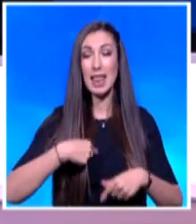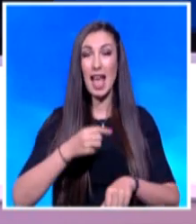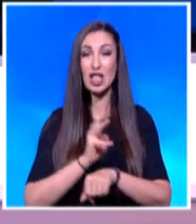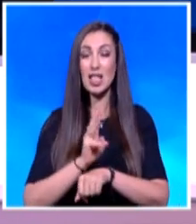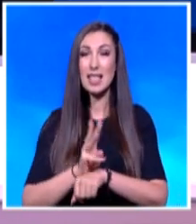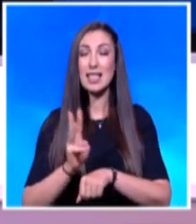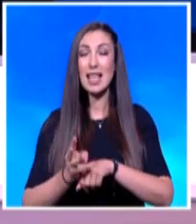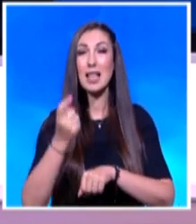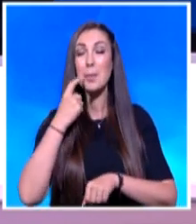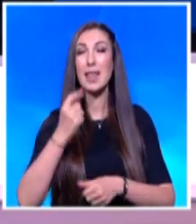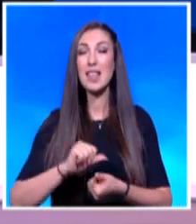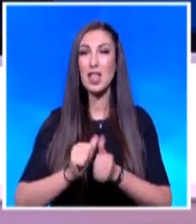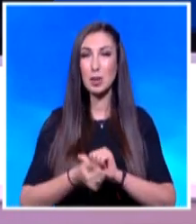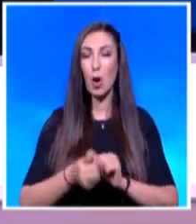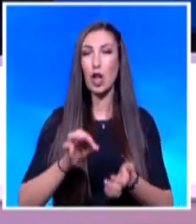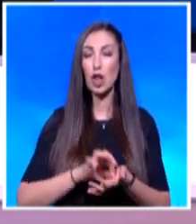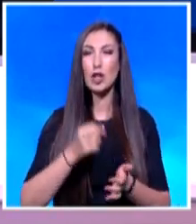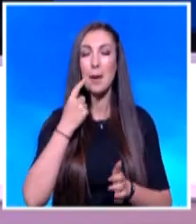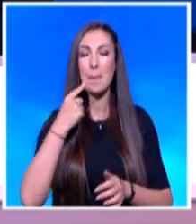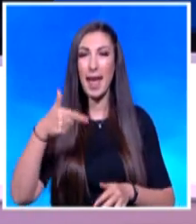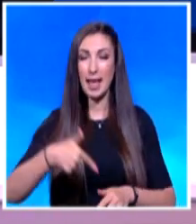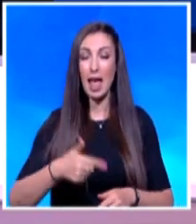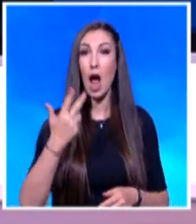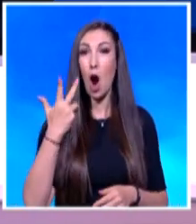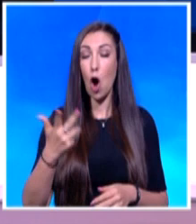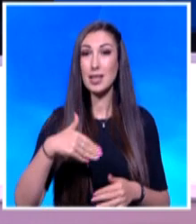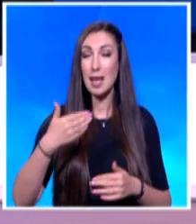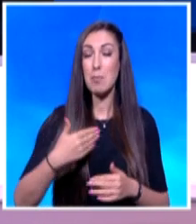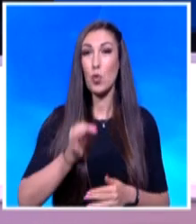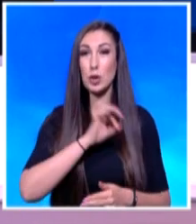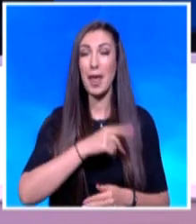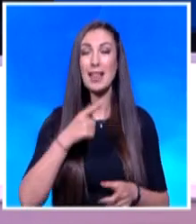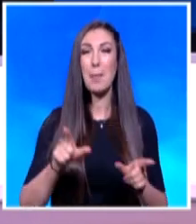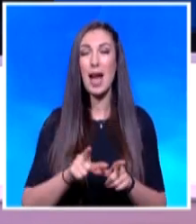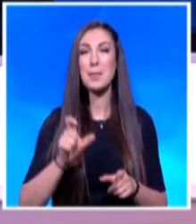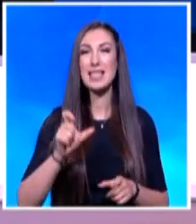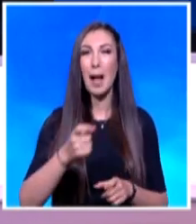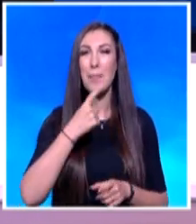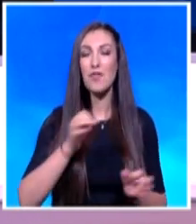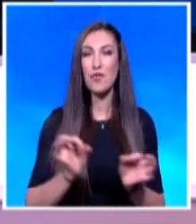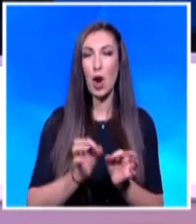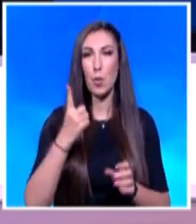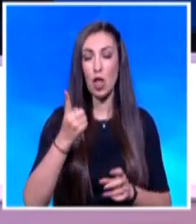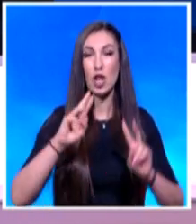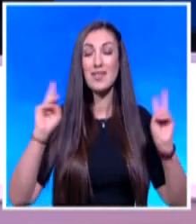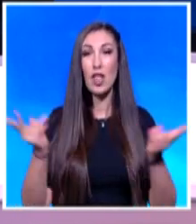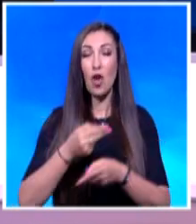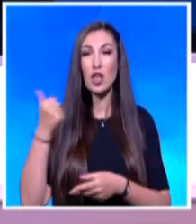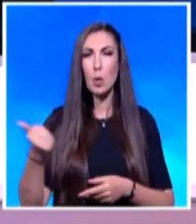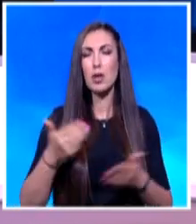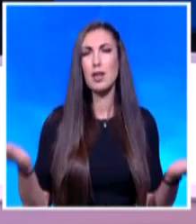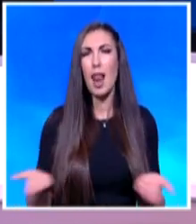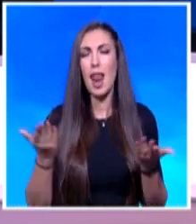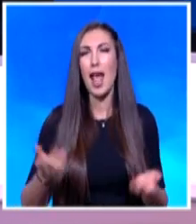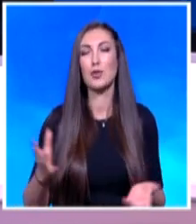сайт btvsport.bg. Осми пореден успех на Макс Верстапен във Формула 1. Световният шампион с лекота